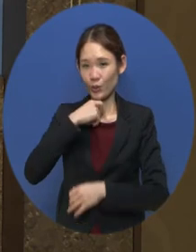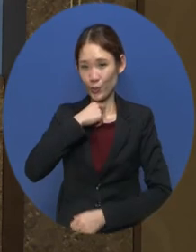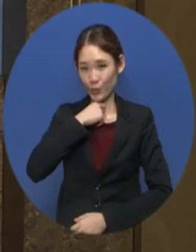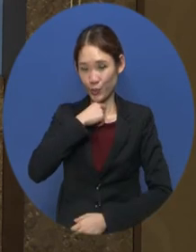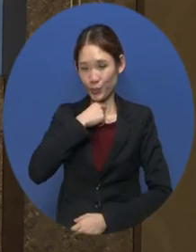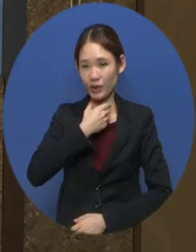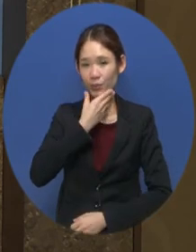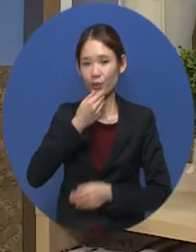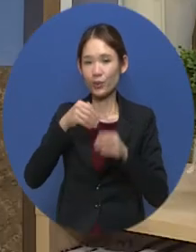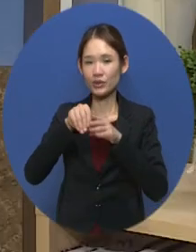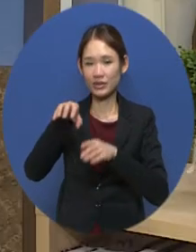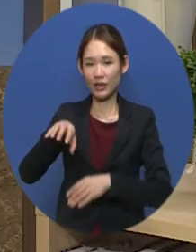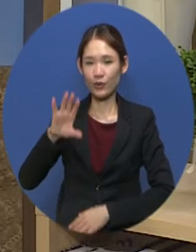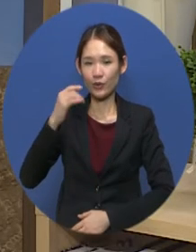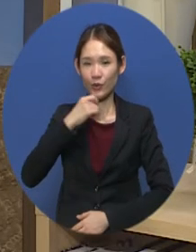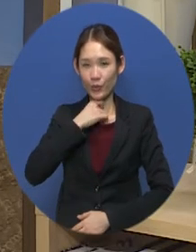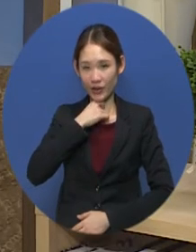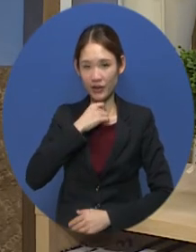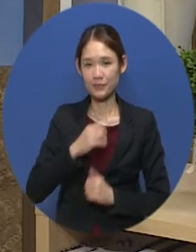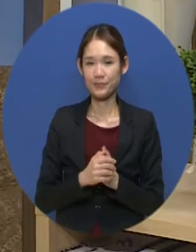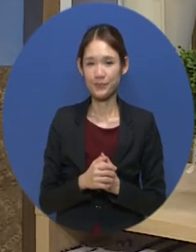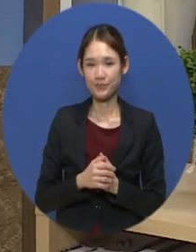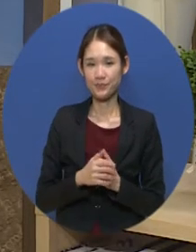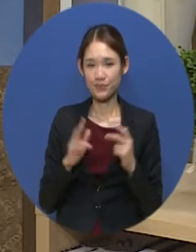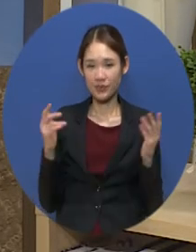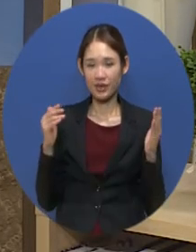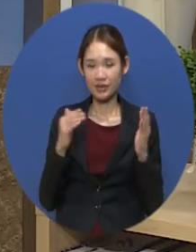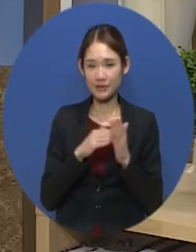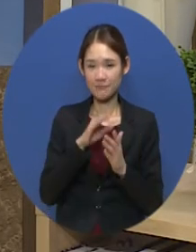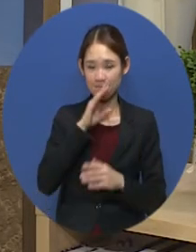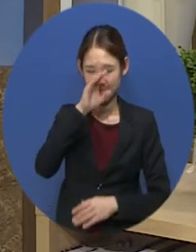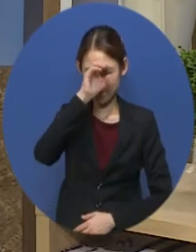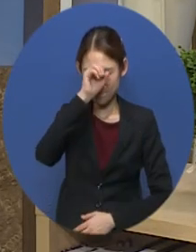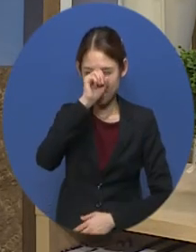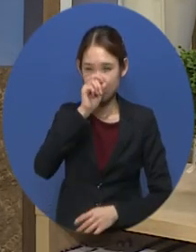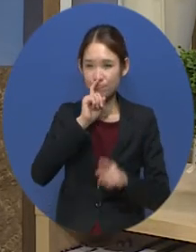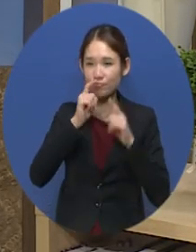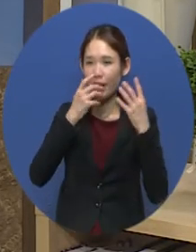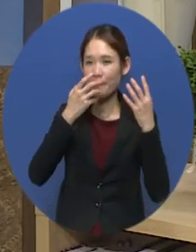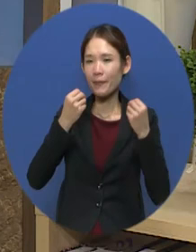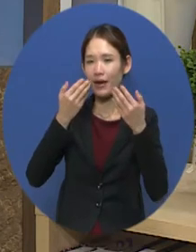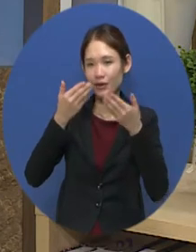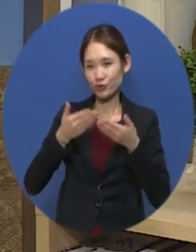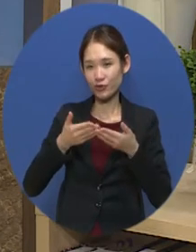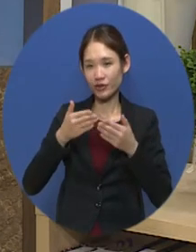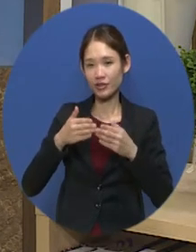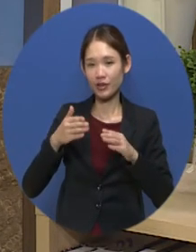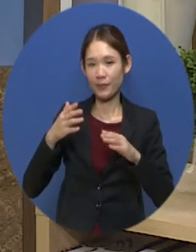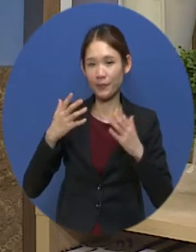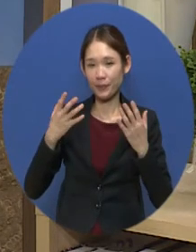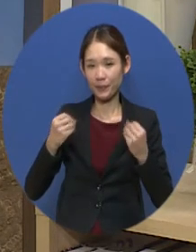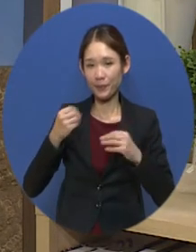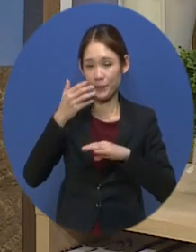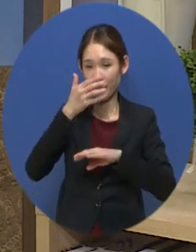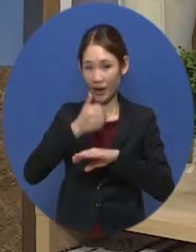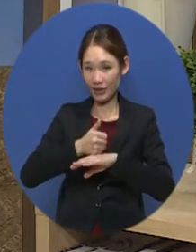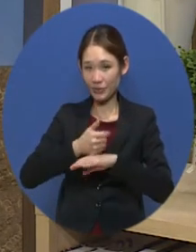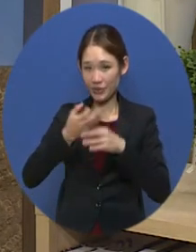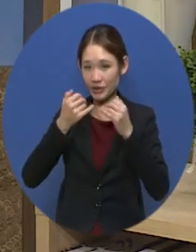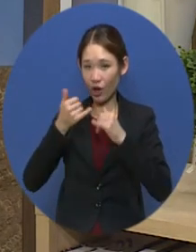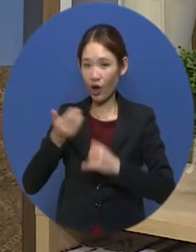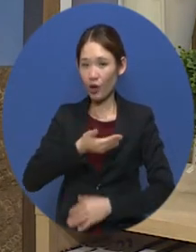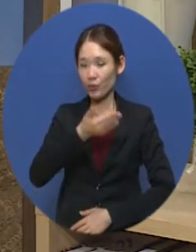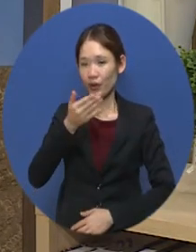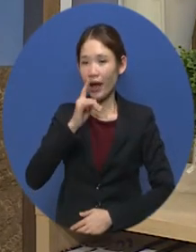그런 복지관이 되고자 합니다. 지금까지 정말 좋은 말씀 많이 해주셨는데요. 그럼 마지막으로 시청자분들께 한